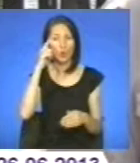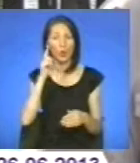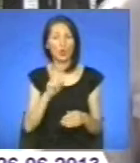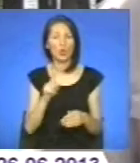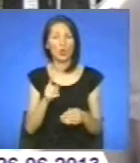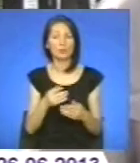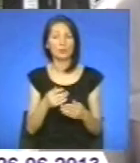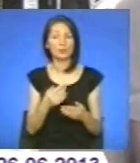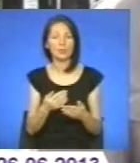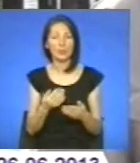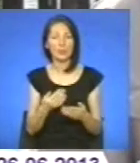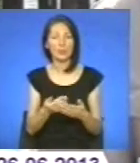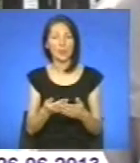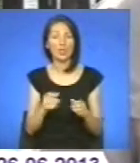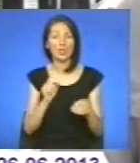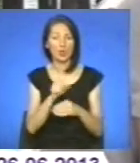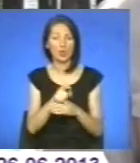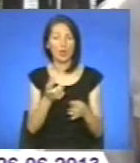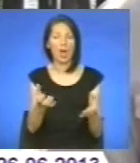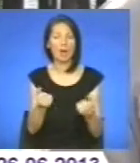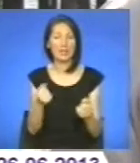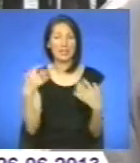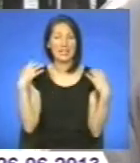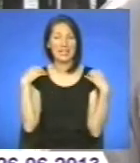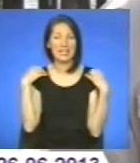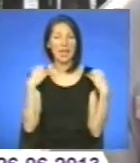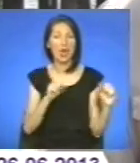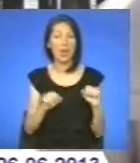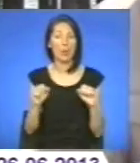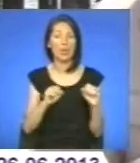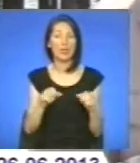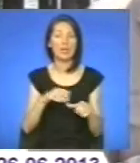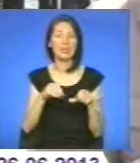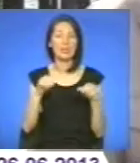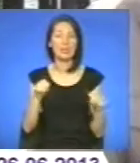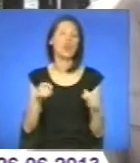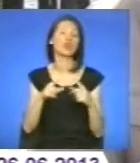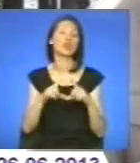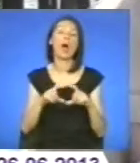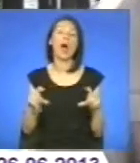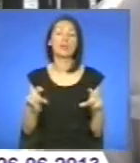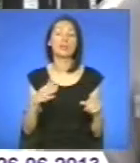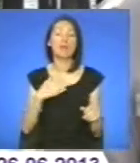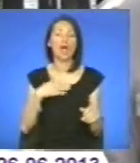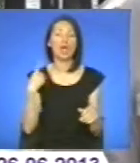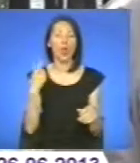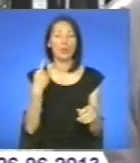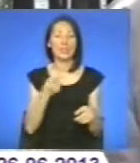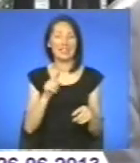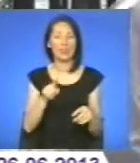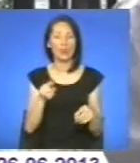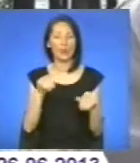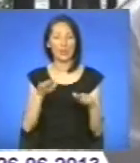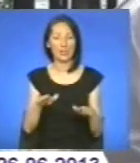що якраз і доручення одержали начальник управління земельної агенції нашої області з тим, щоб